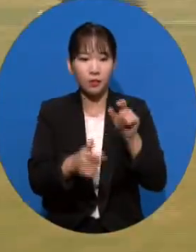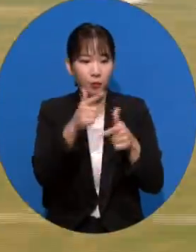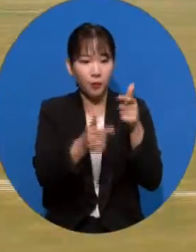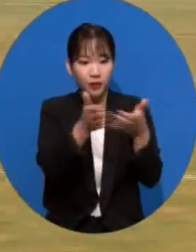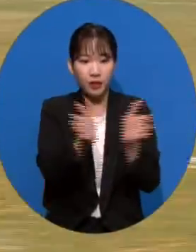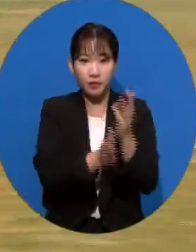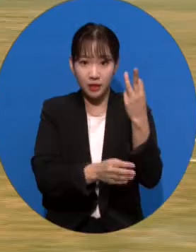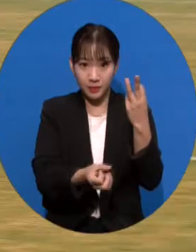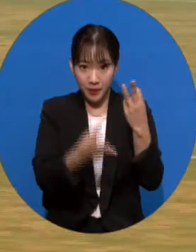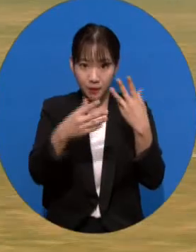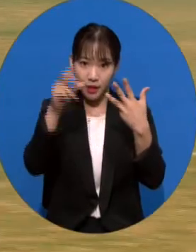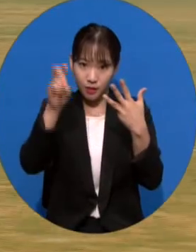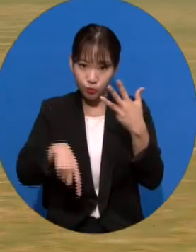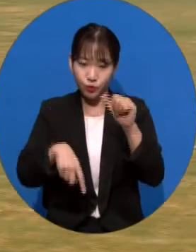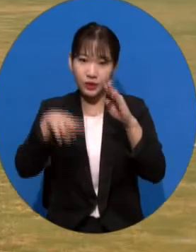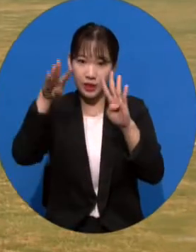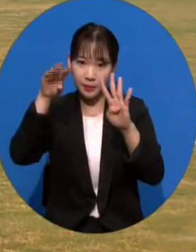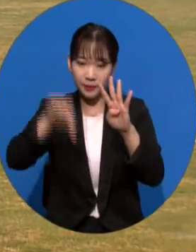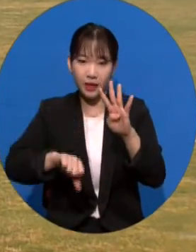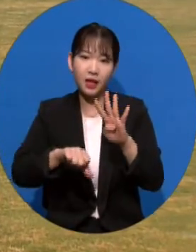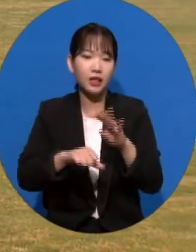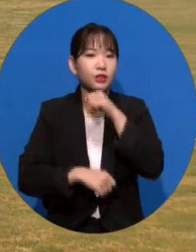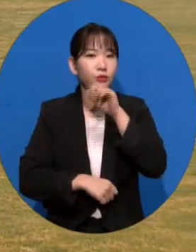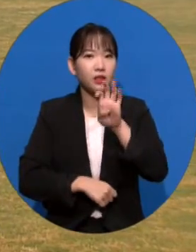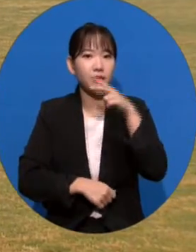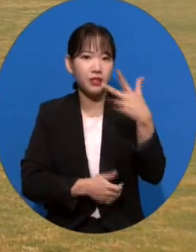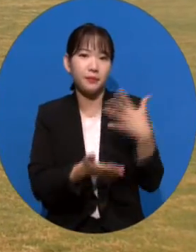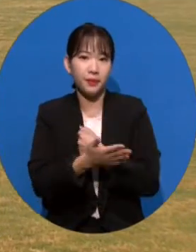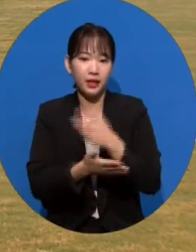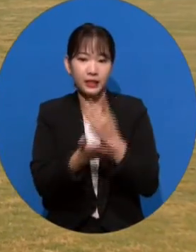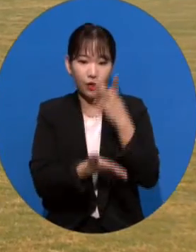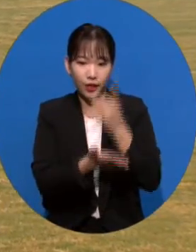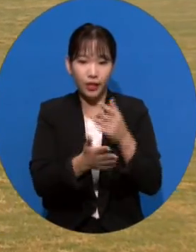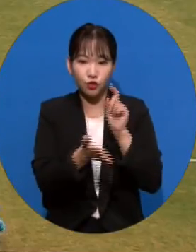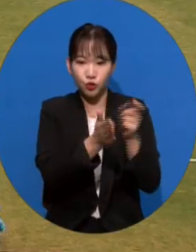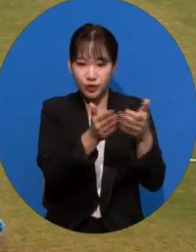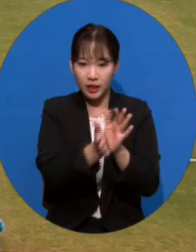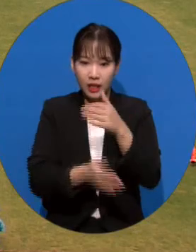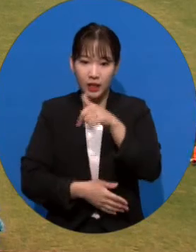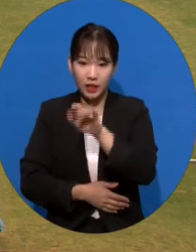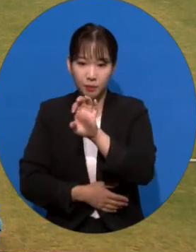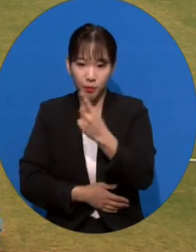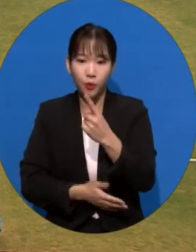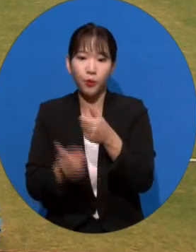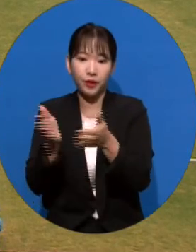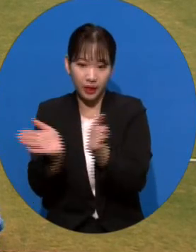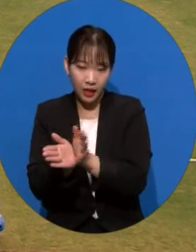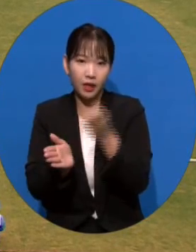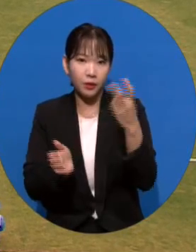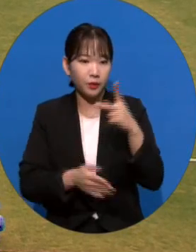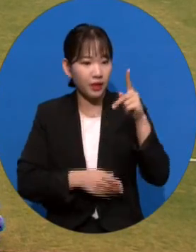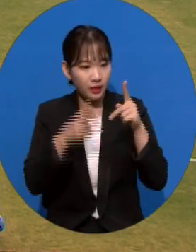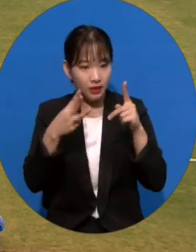13승 8무 4패로 승점 47점 을 거두며 천안시 축구당 과 김포 fc 등에 이어 k3